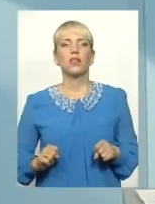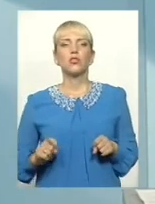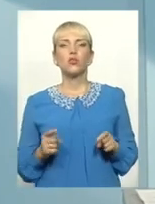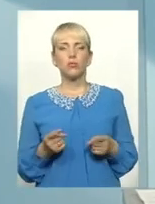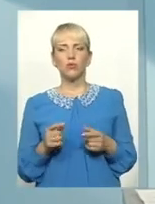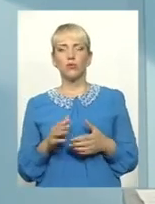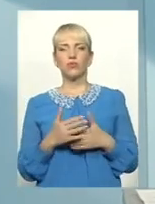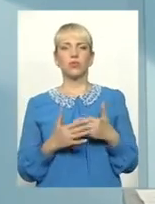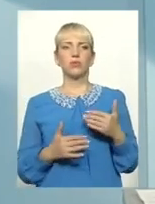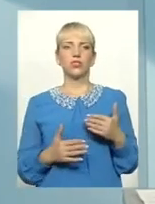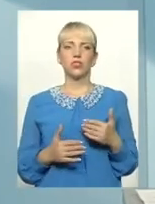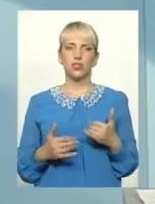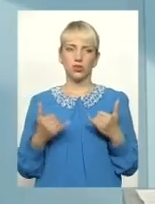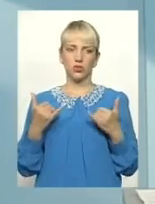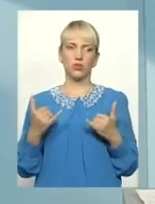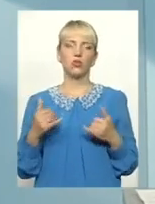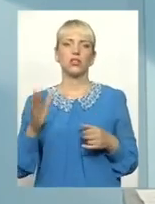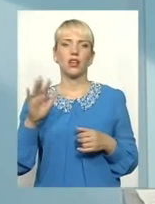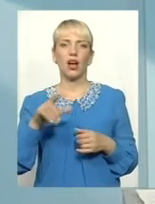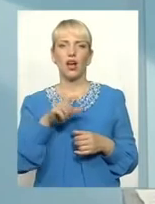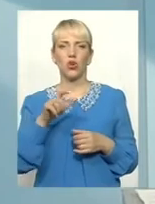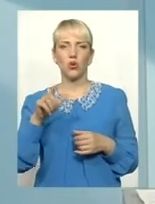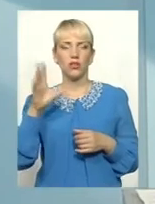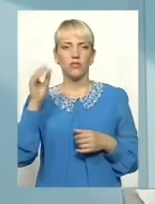вибачте, сьогодні, хай люди всі чують, є в нас такий